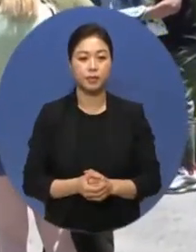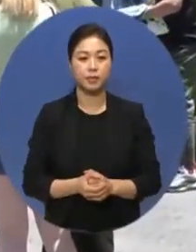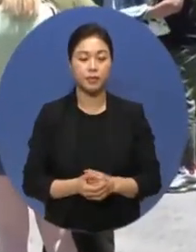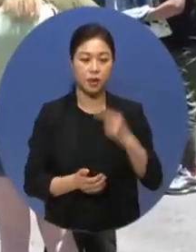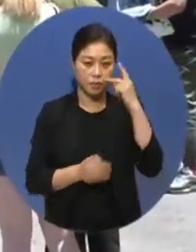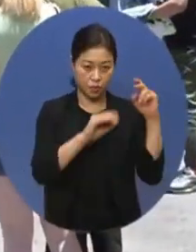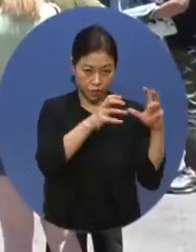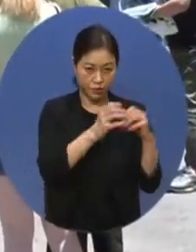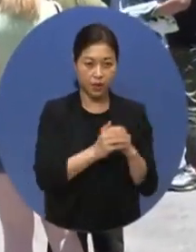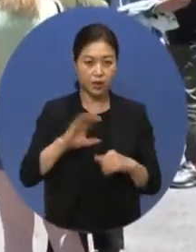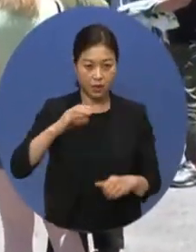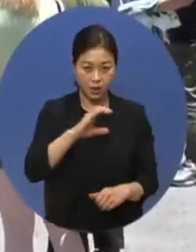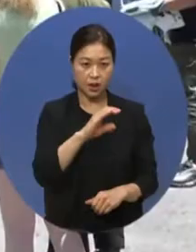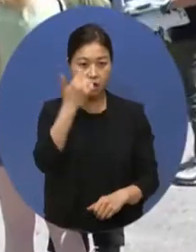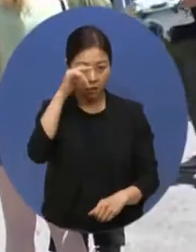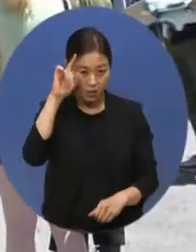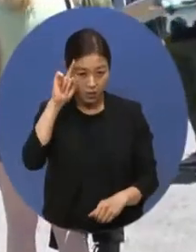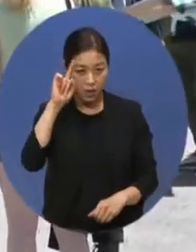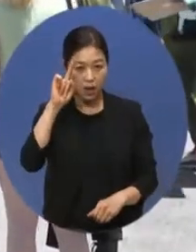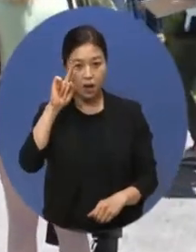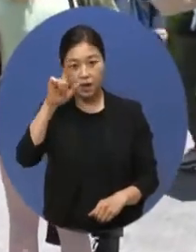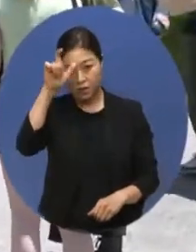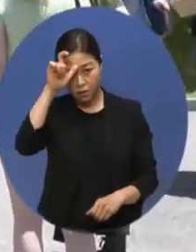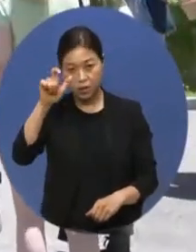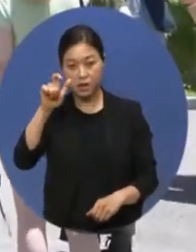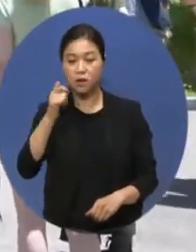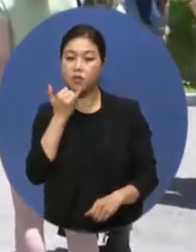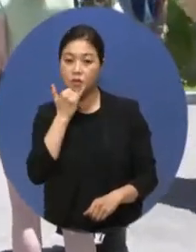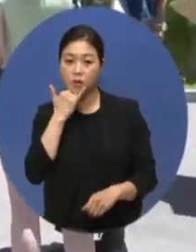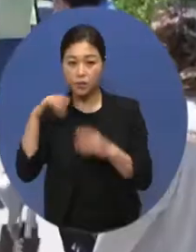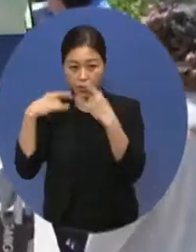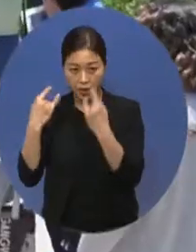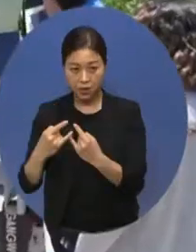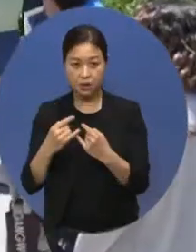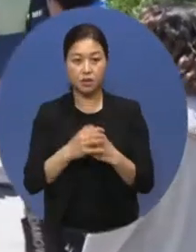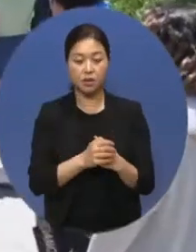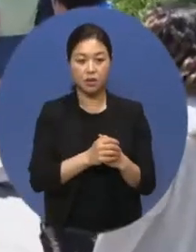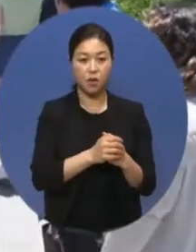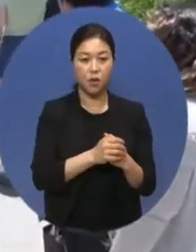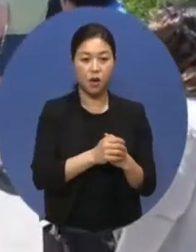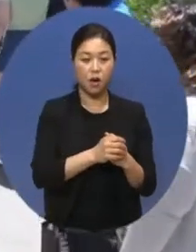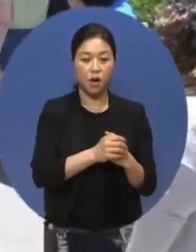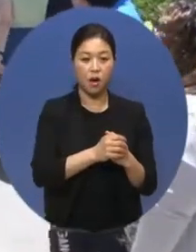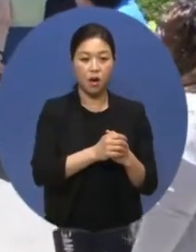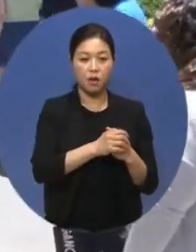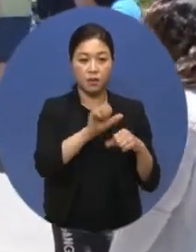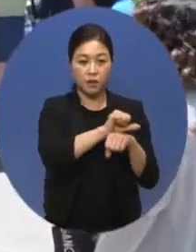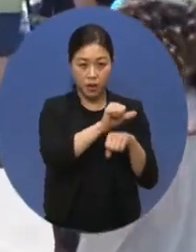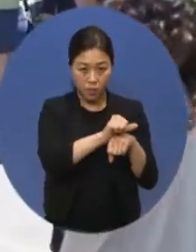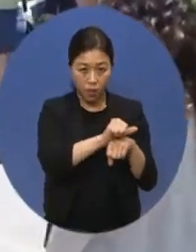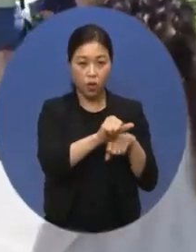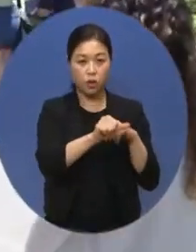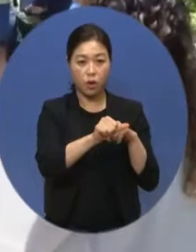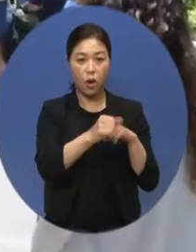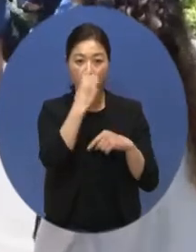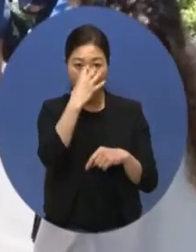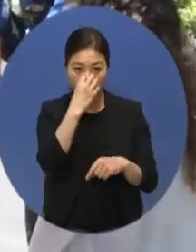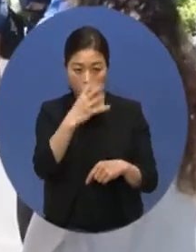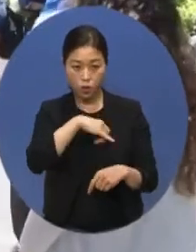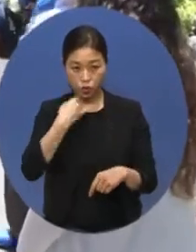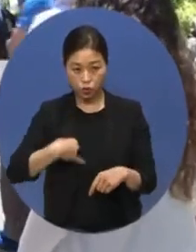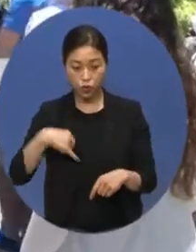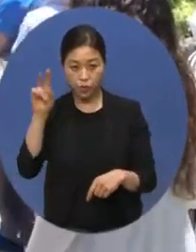미국과 캐나다, 러시아, 터키, 독일, 프랑스, 싱가포르, 홍콩, 중국, 베트남, 말레이시아 등